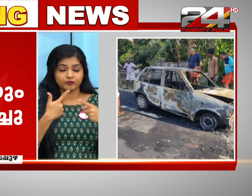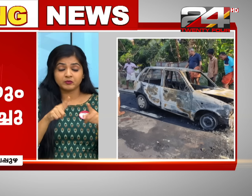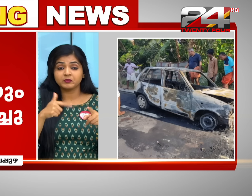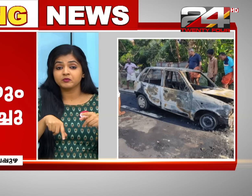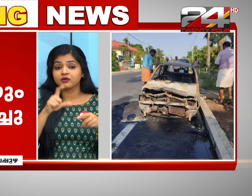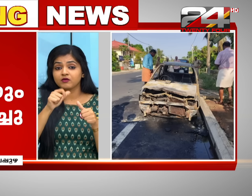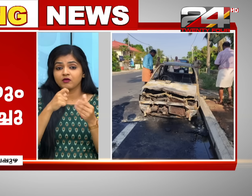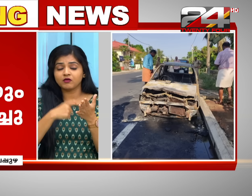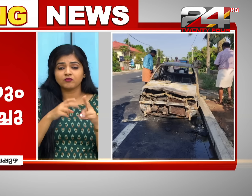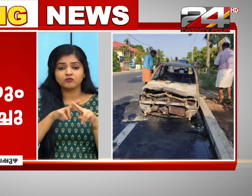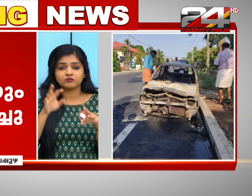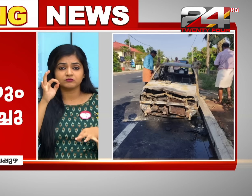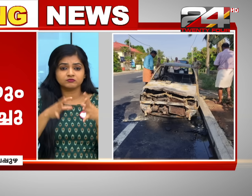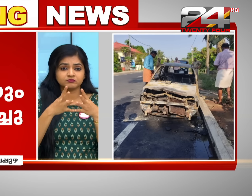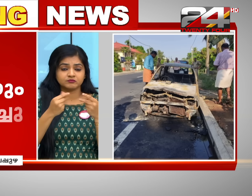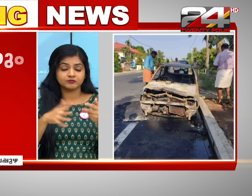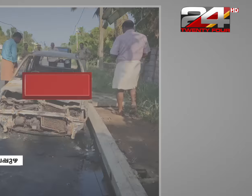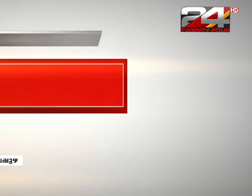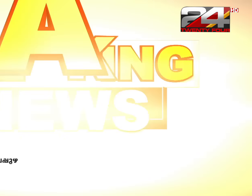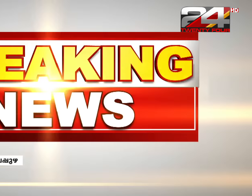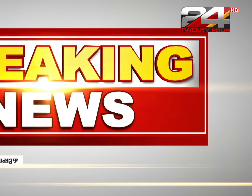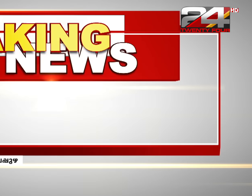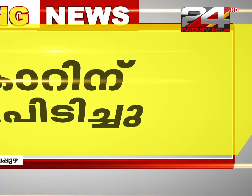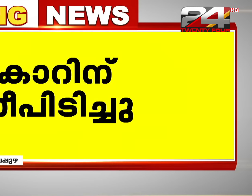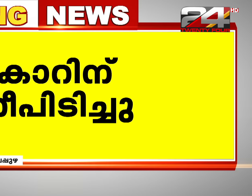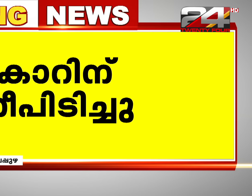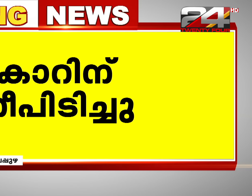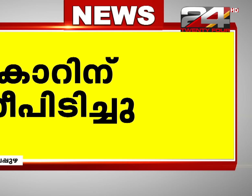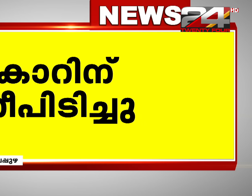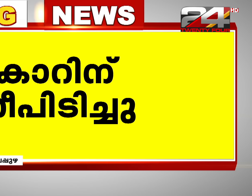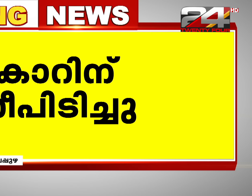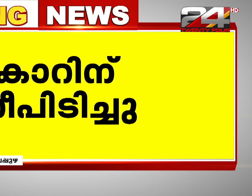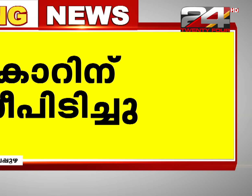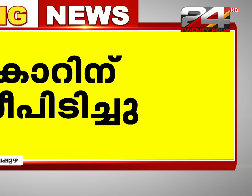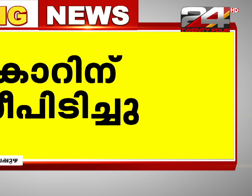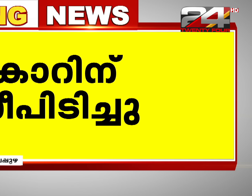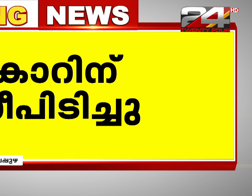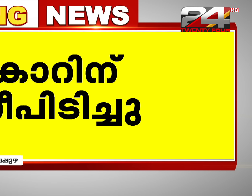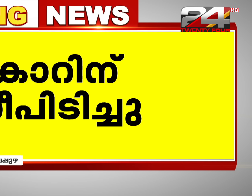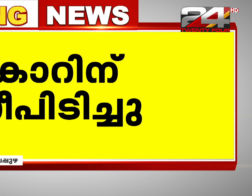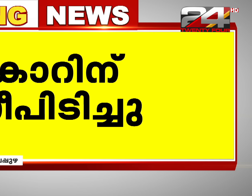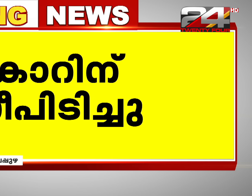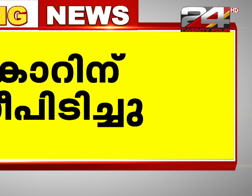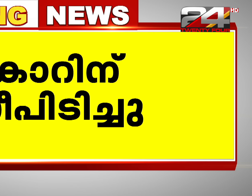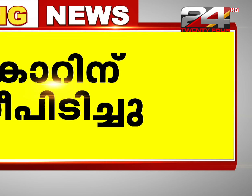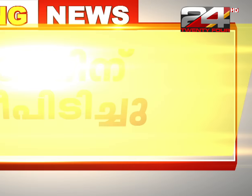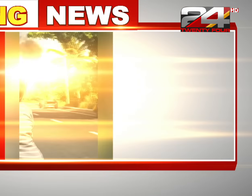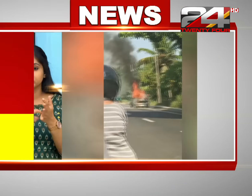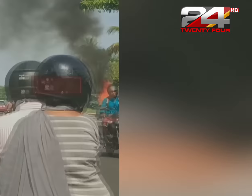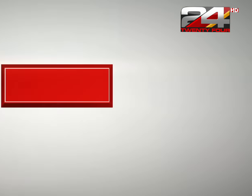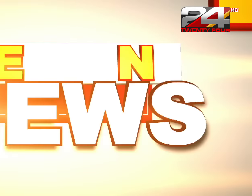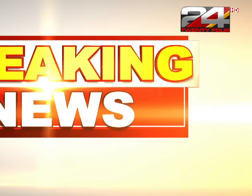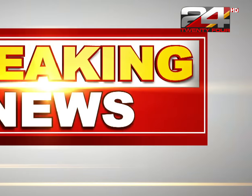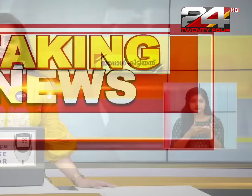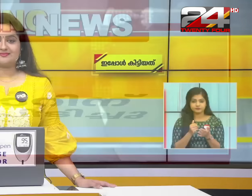പൂർണ്ണമായും കത്തി നശിച്ചു. 2007 രജിസ്ട്രേഷനുള്ള മാരുതി 800 കാറാണ് കത്തി നശിച്ചത്. പ്രവിധ. മനീഷ് മഹിപാൽ